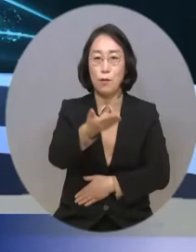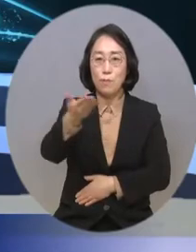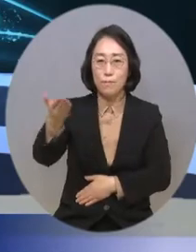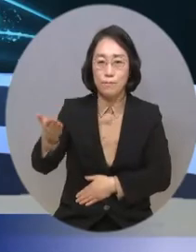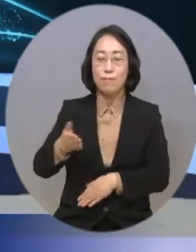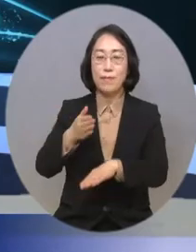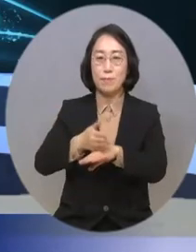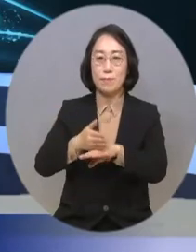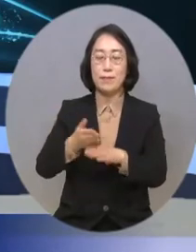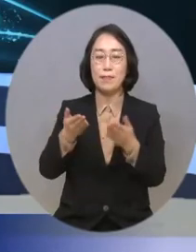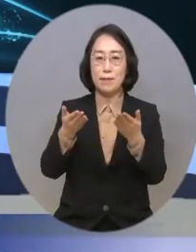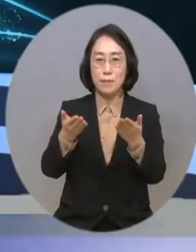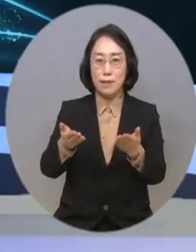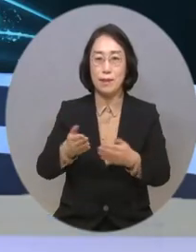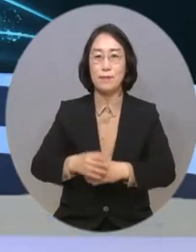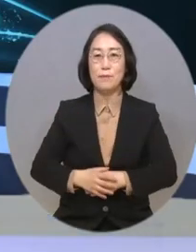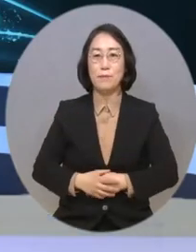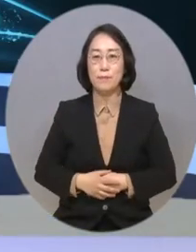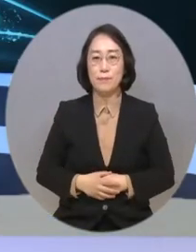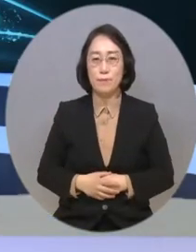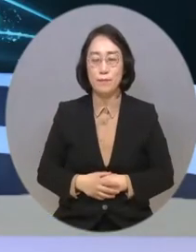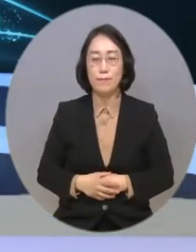여러분 고맙습니다.